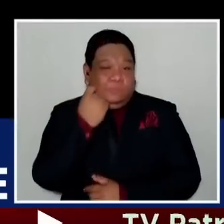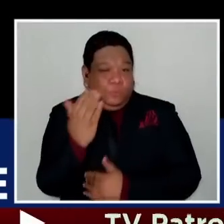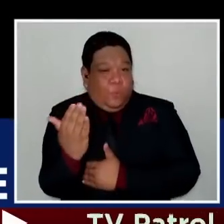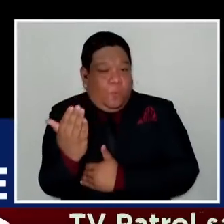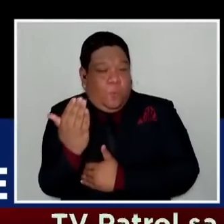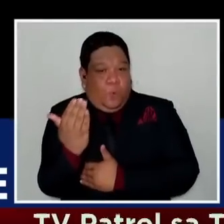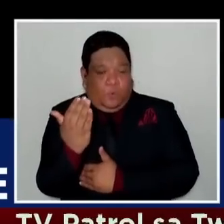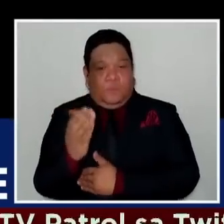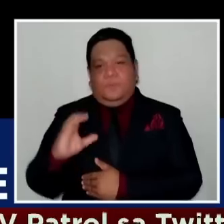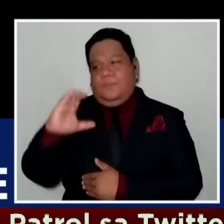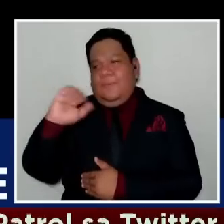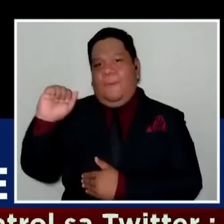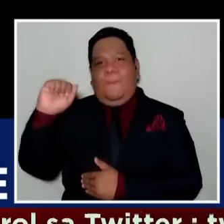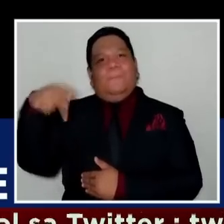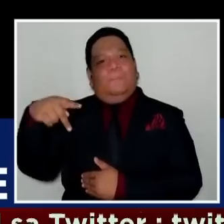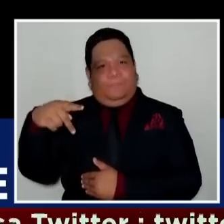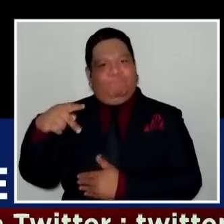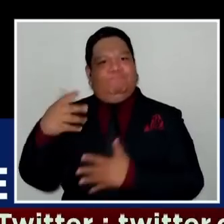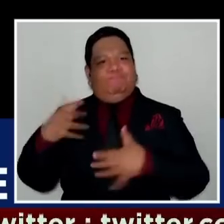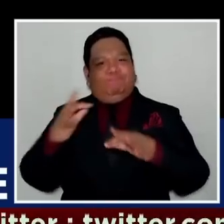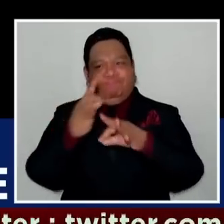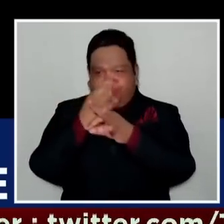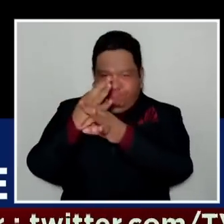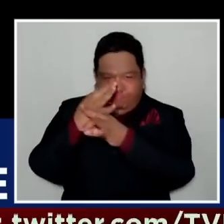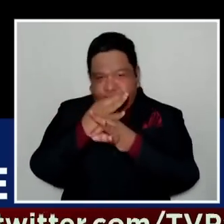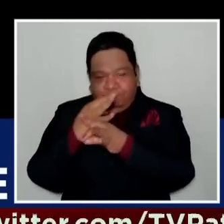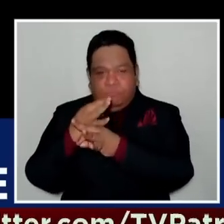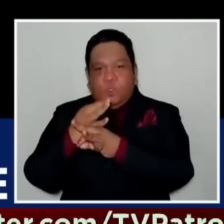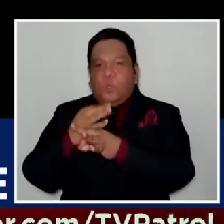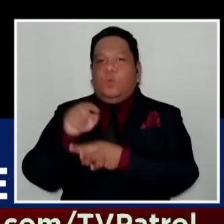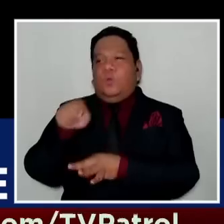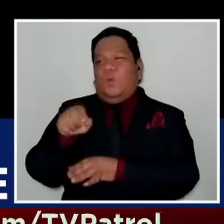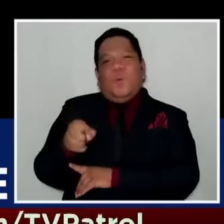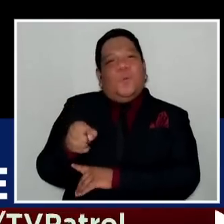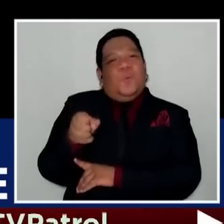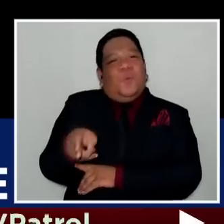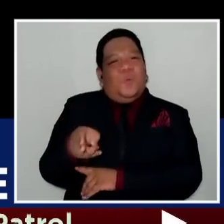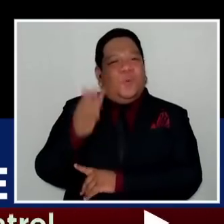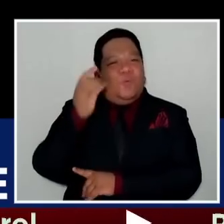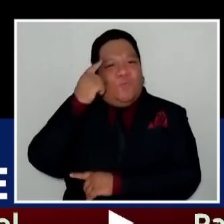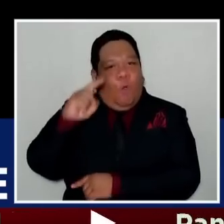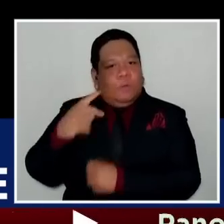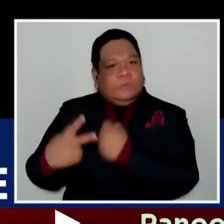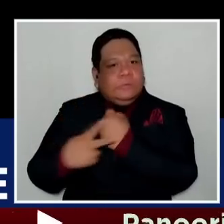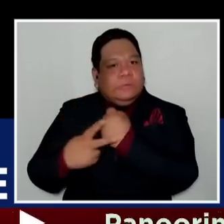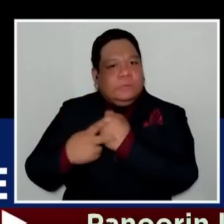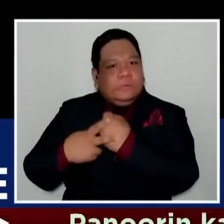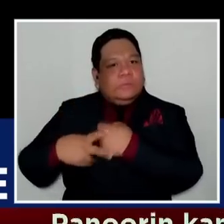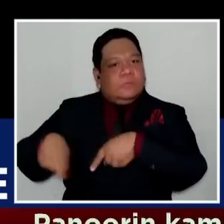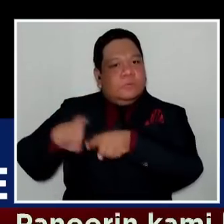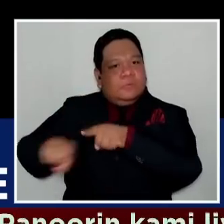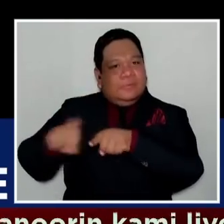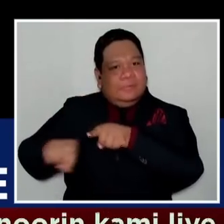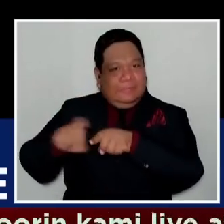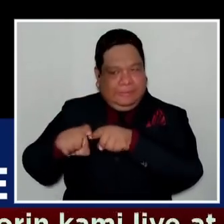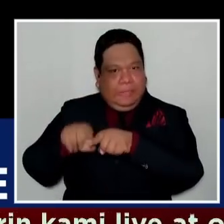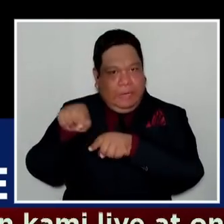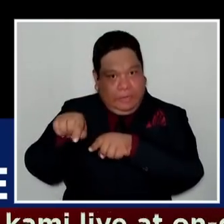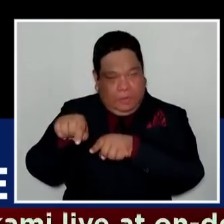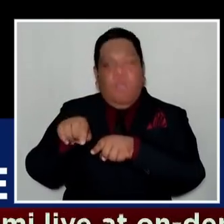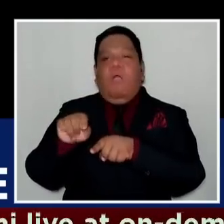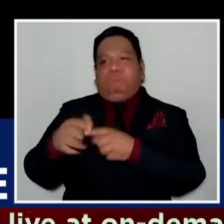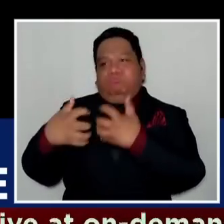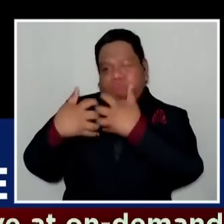Authority of the Philippines o KAAP ang automatic voltage regulator, ang makina na siya nagre-regulate sa boltahe ng